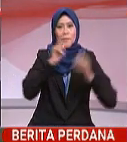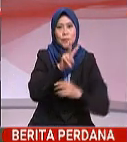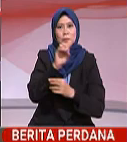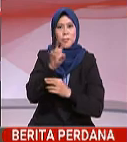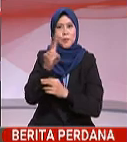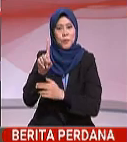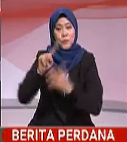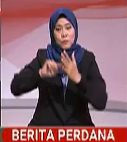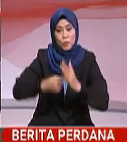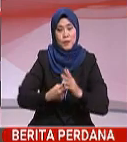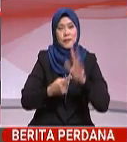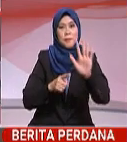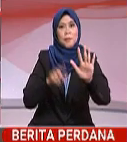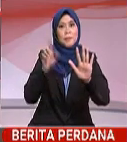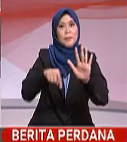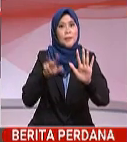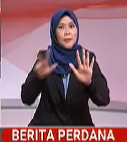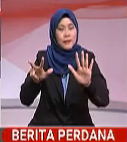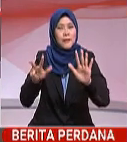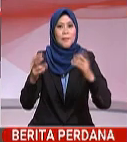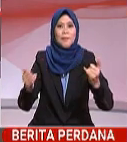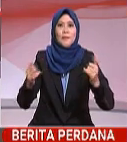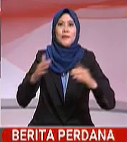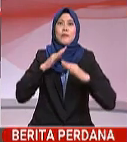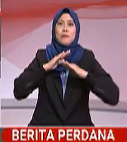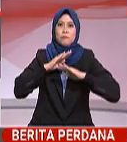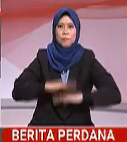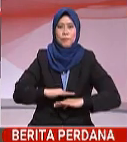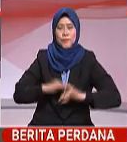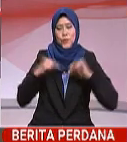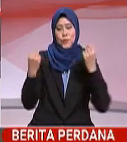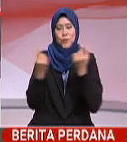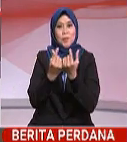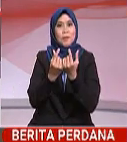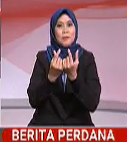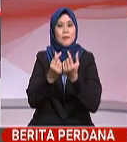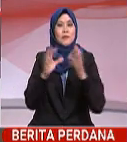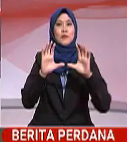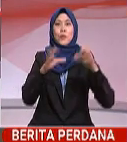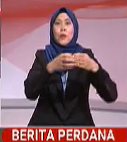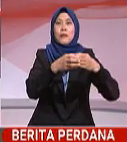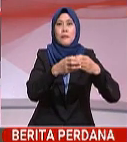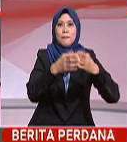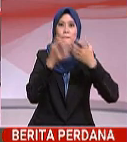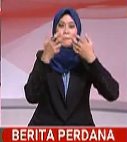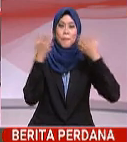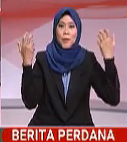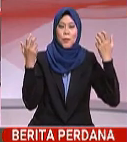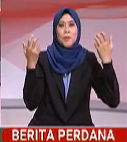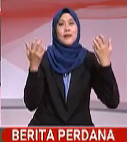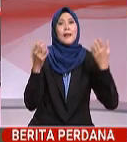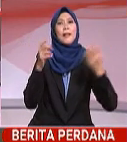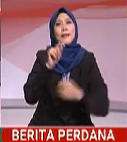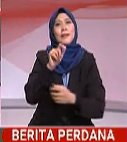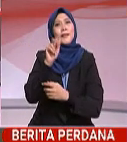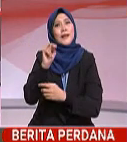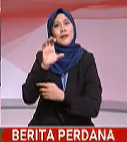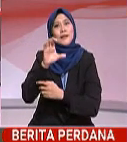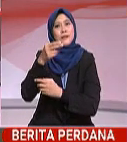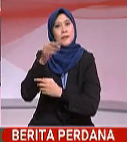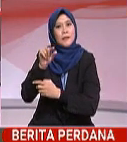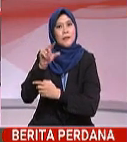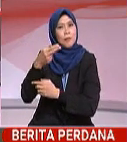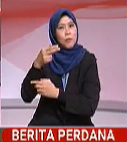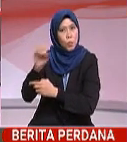pada 5 Mac ini telah memberi kelegaan buat ketua jurulatih skuad Harimau Malaya, Tan Cheng Ho. Ini kerana menurut Tan Cheng Ho,